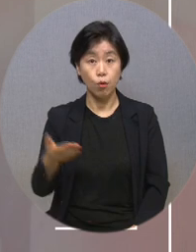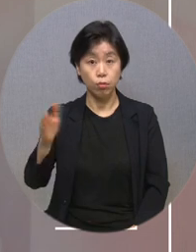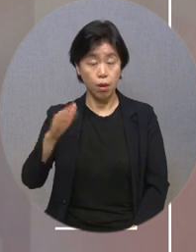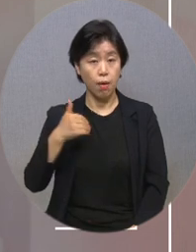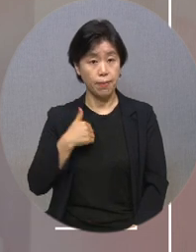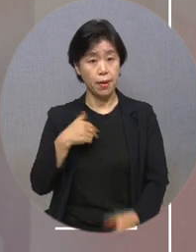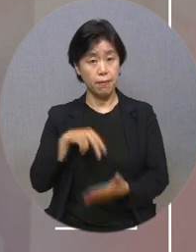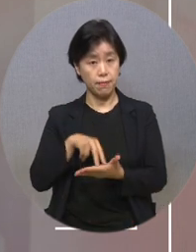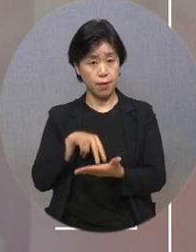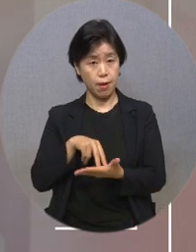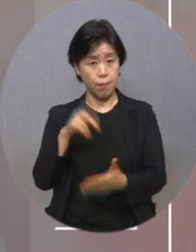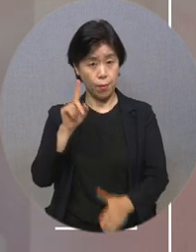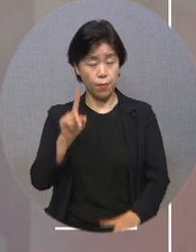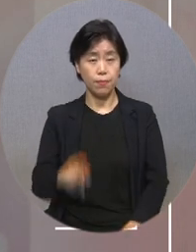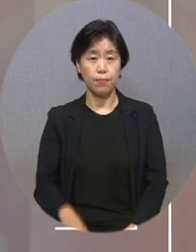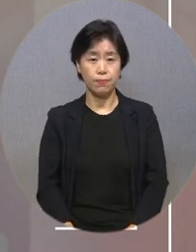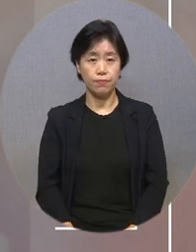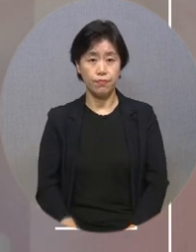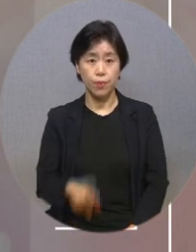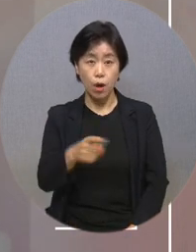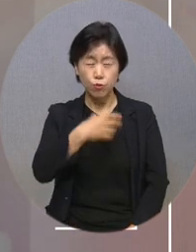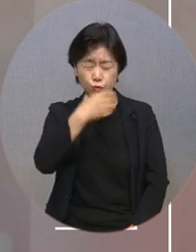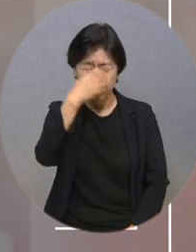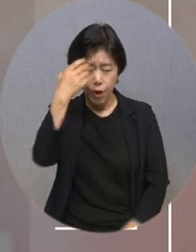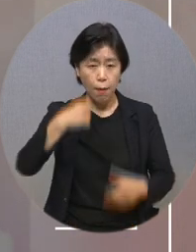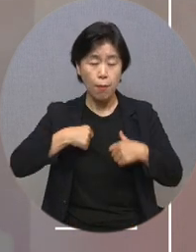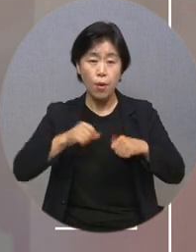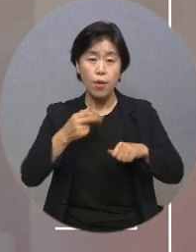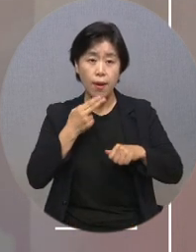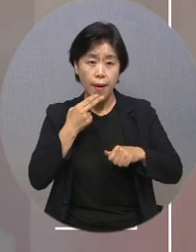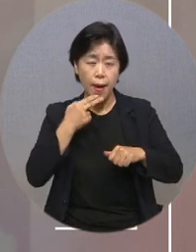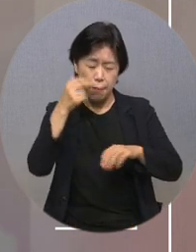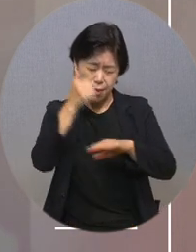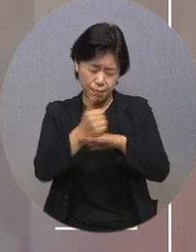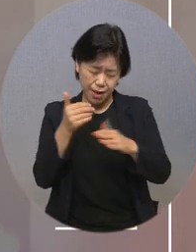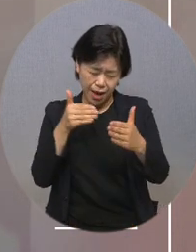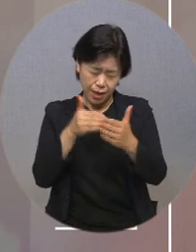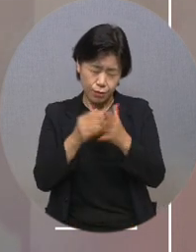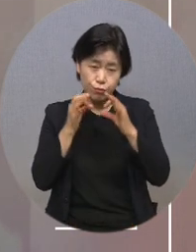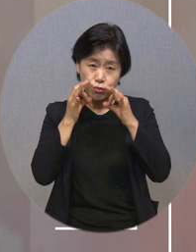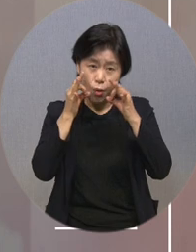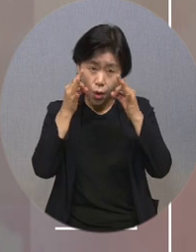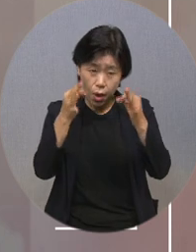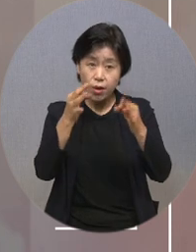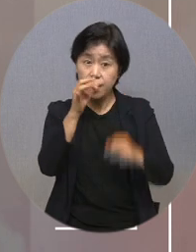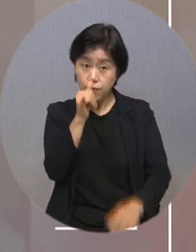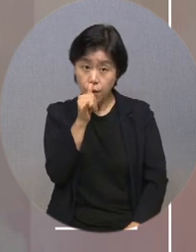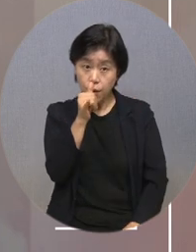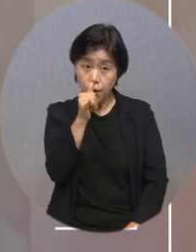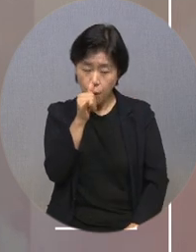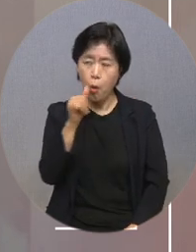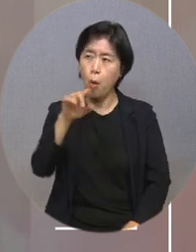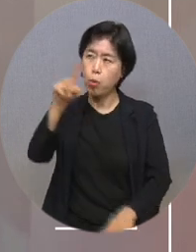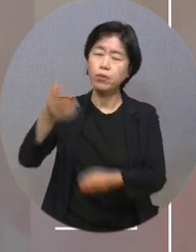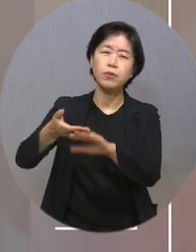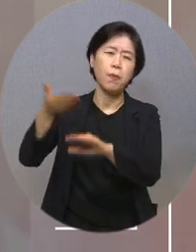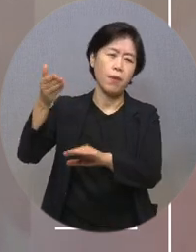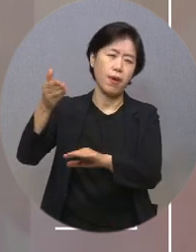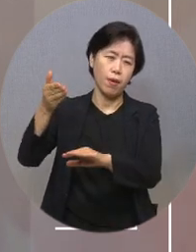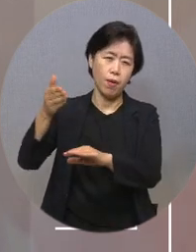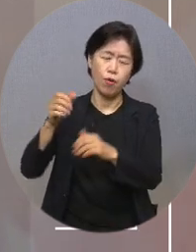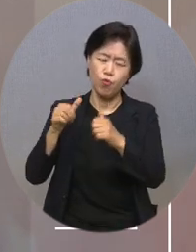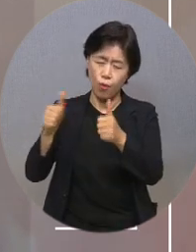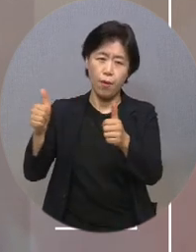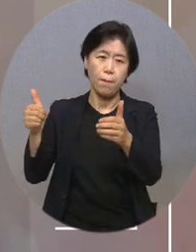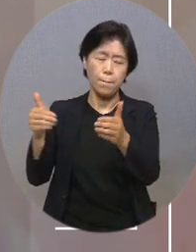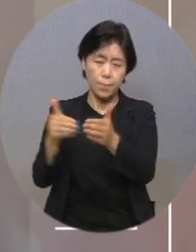선생님이 보니까 그 꿈을 포기하지 않고 끝까지 노력하는 우리 선배들을 보니